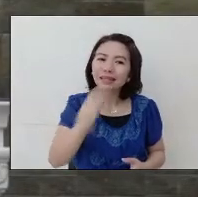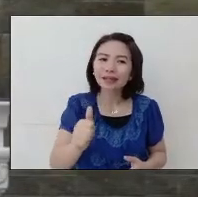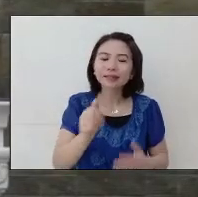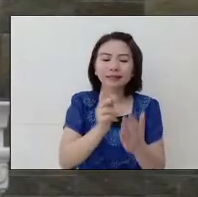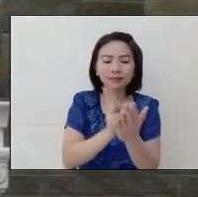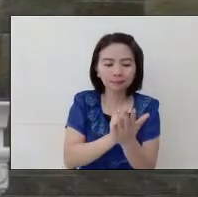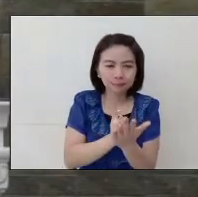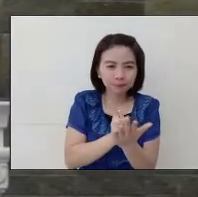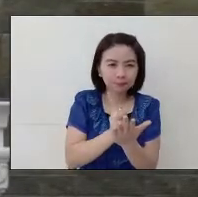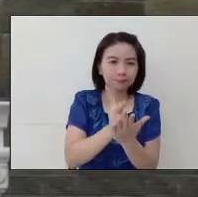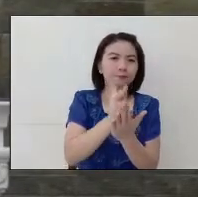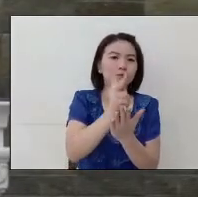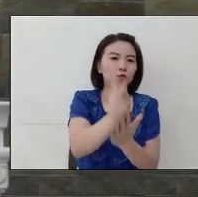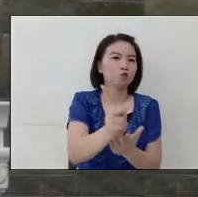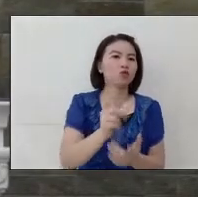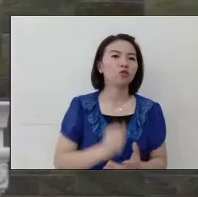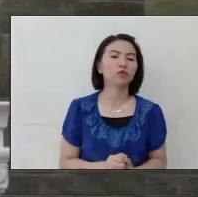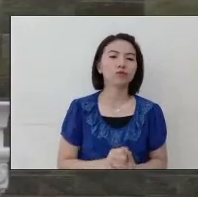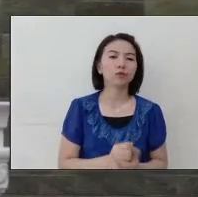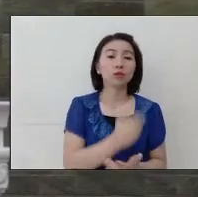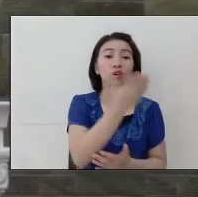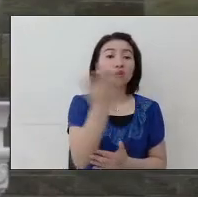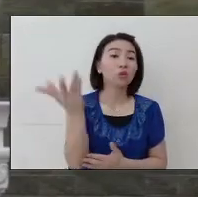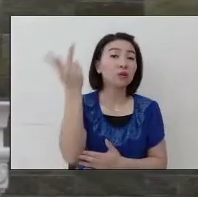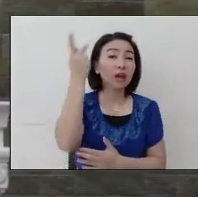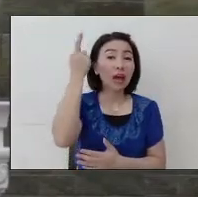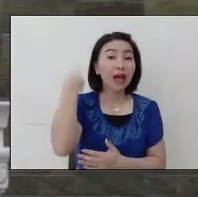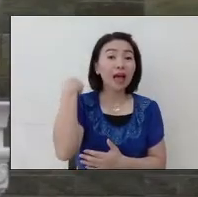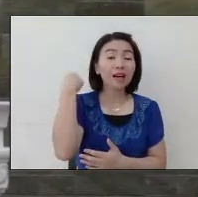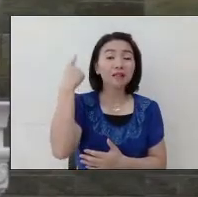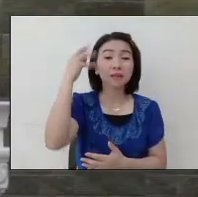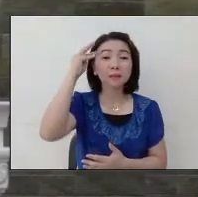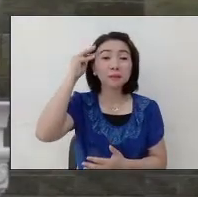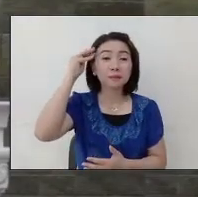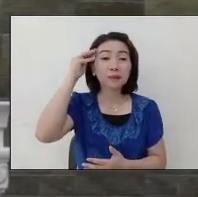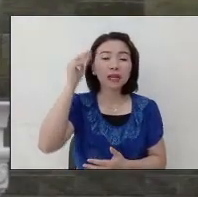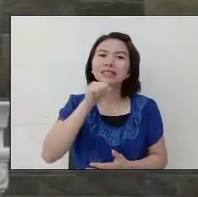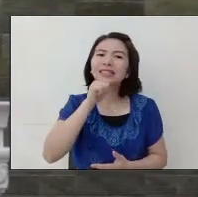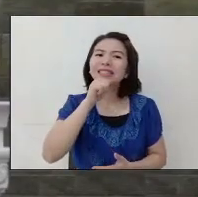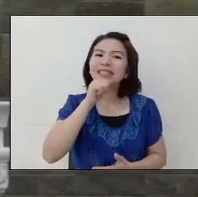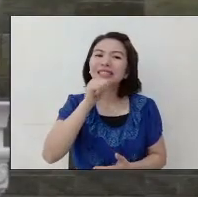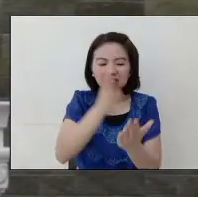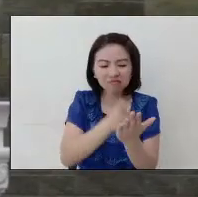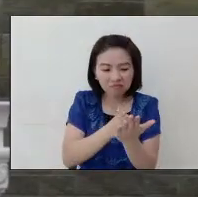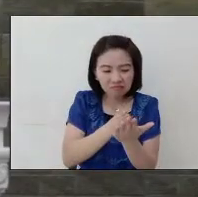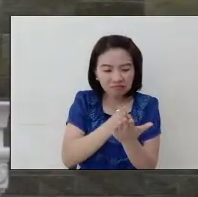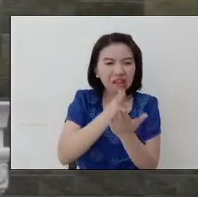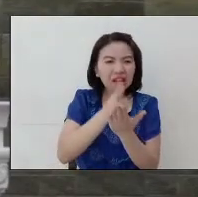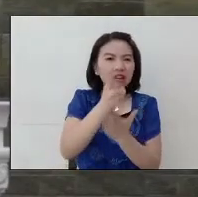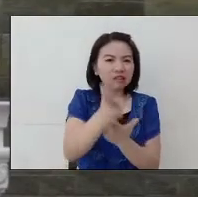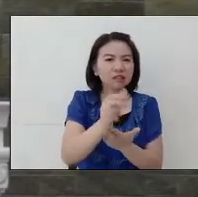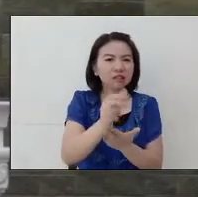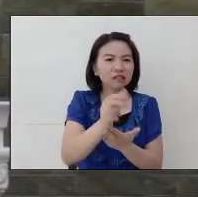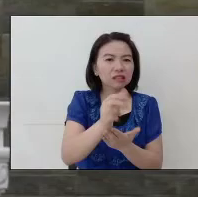You've got a mind that is not honest. You've got a mind that is not true.